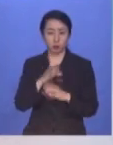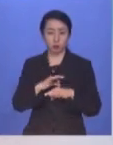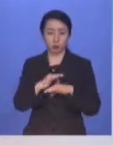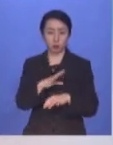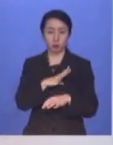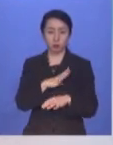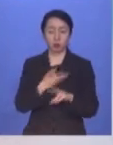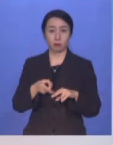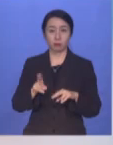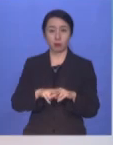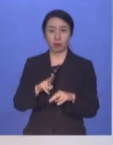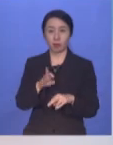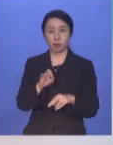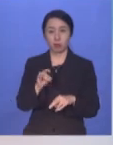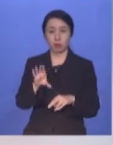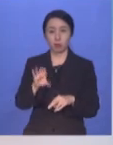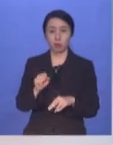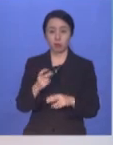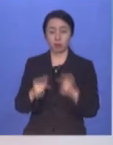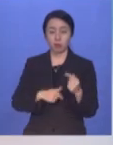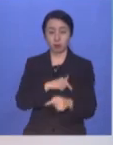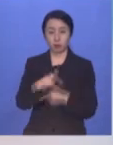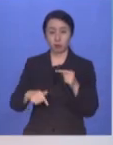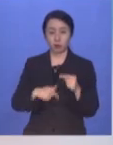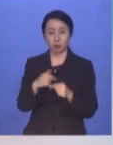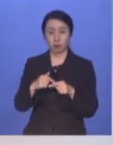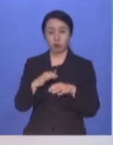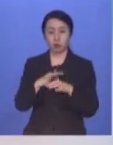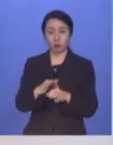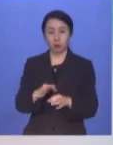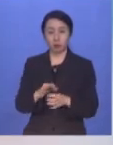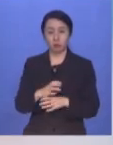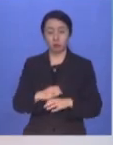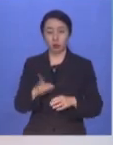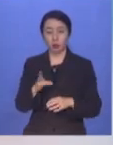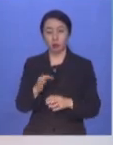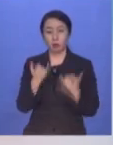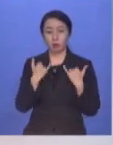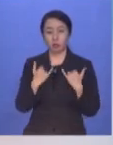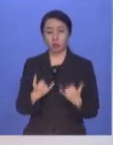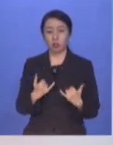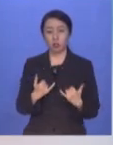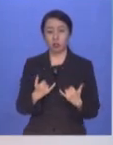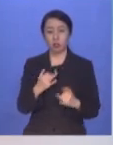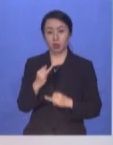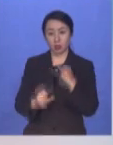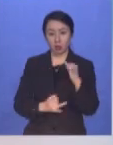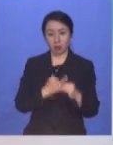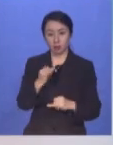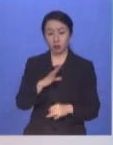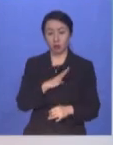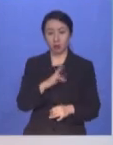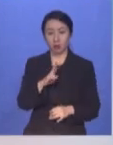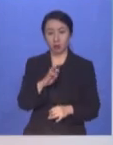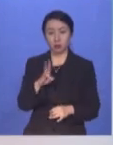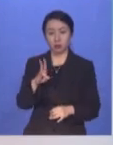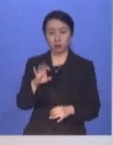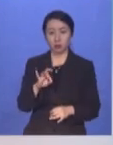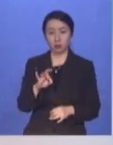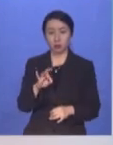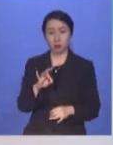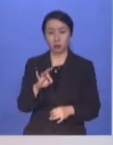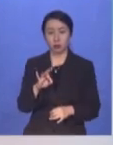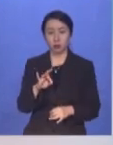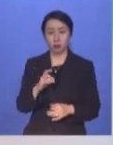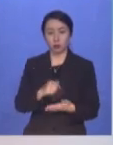келген. Сондықтан қызылжар су кәсіпорны суды өшіруге мәжбір болған, бірақ біз қазір тұрғындармен сөйлестік, олар қызылжар сумен келісім